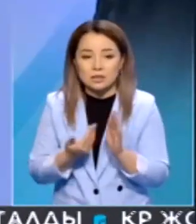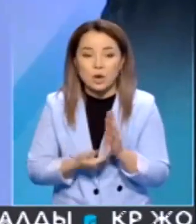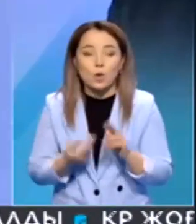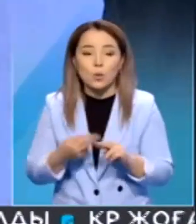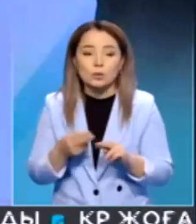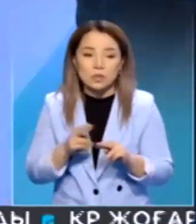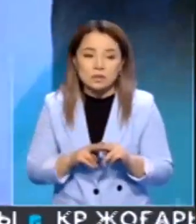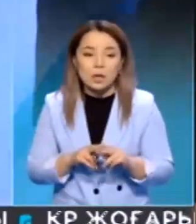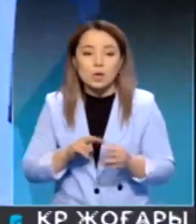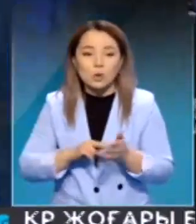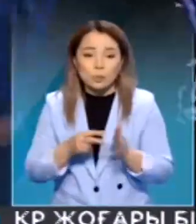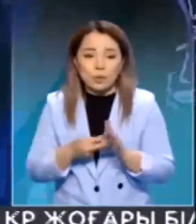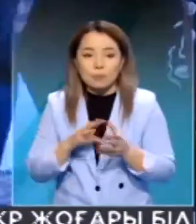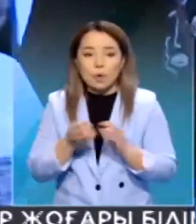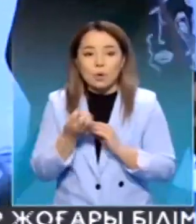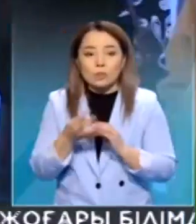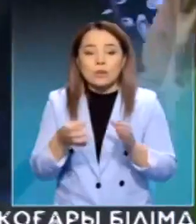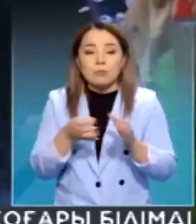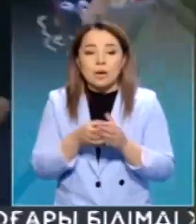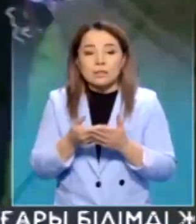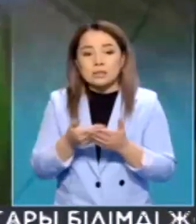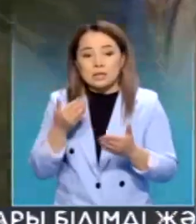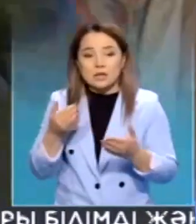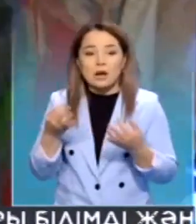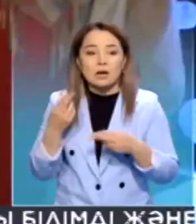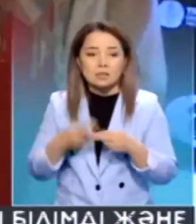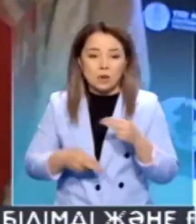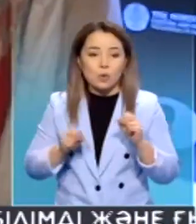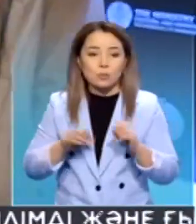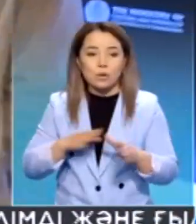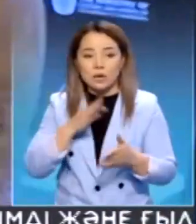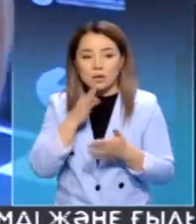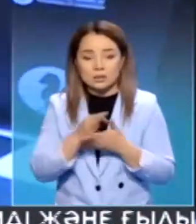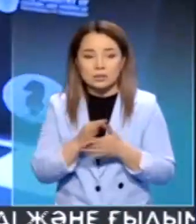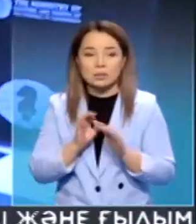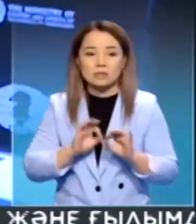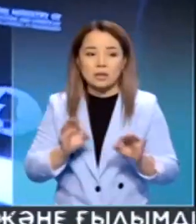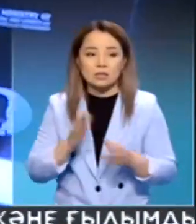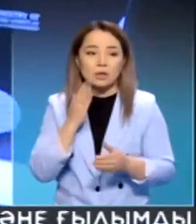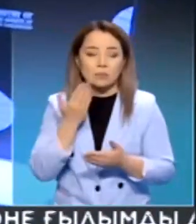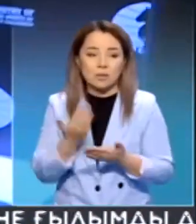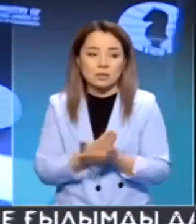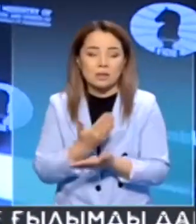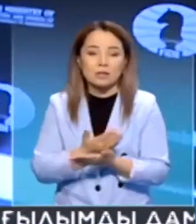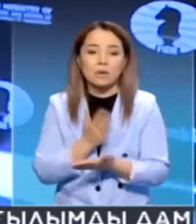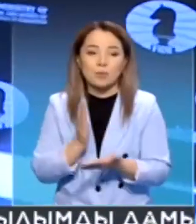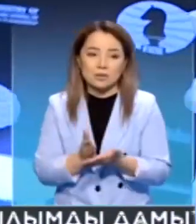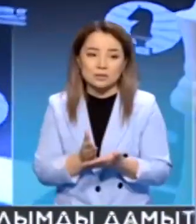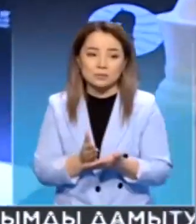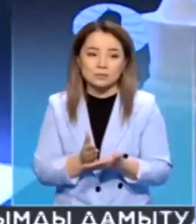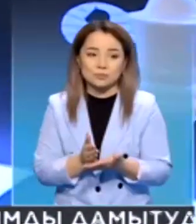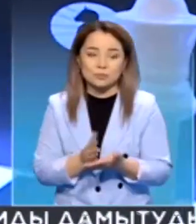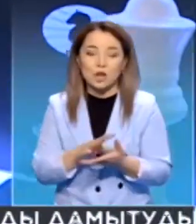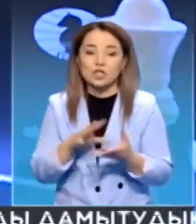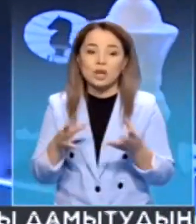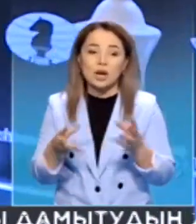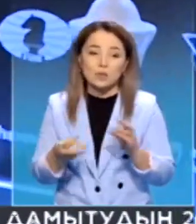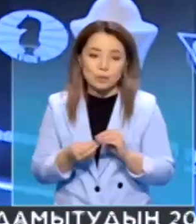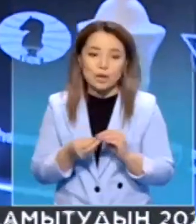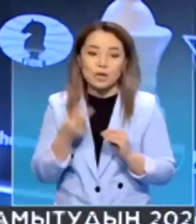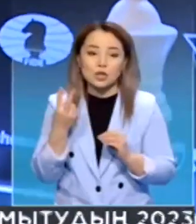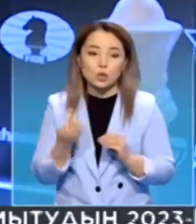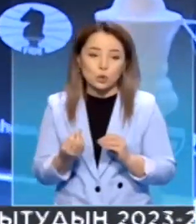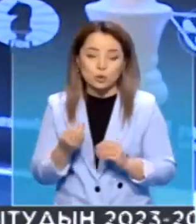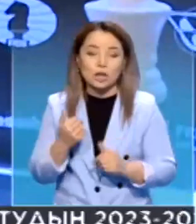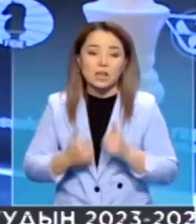бұл жоспарланған 14 партияға дейін аяқталып қалуы мүмкін деген болжамды да айтып отыр. Жалпы екі